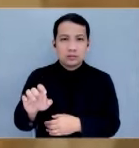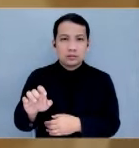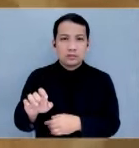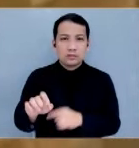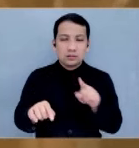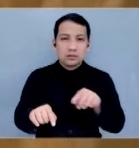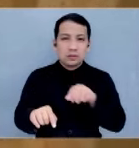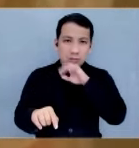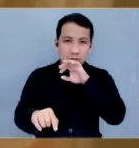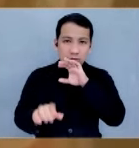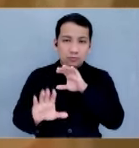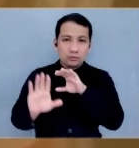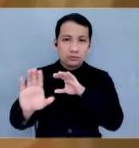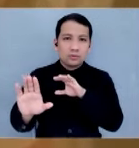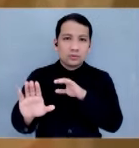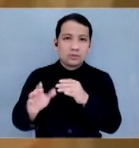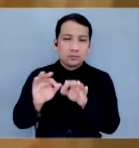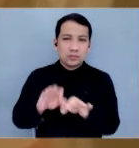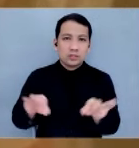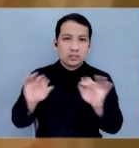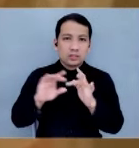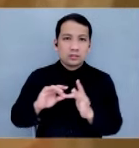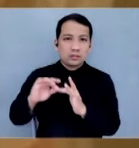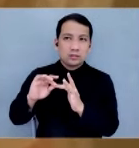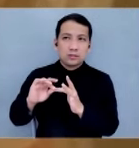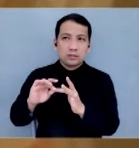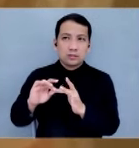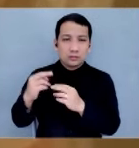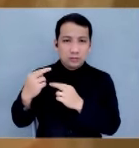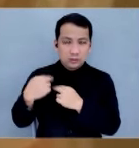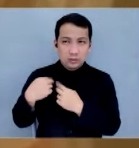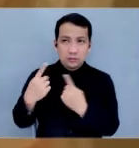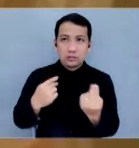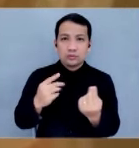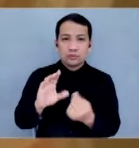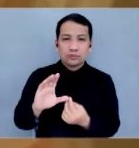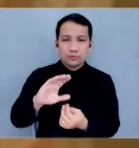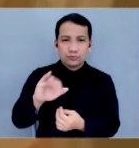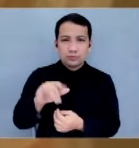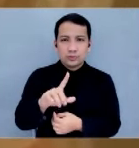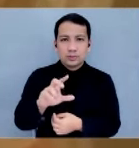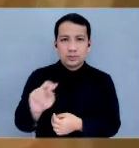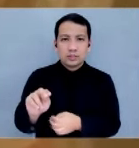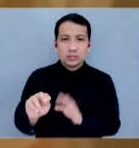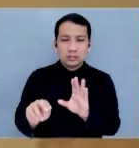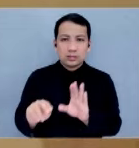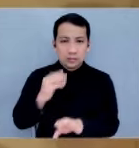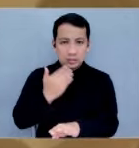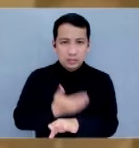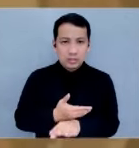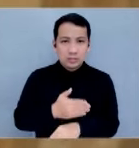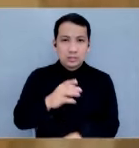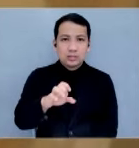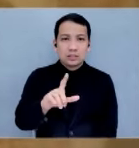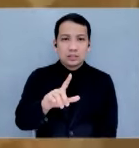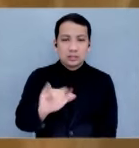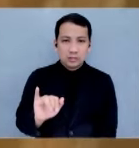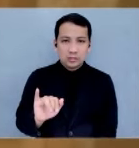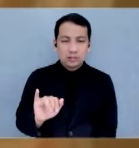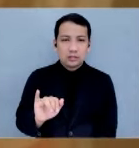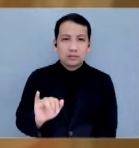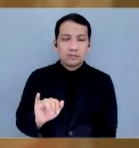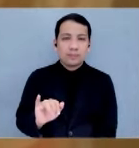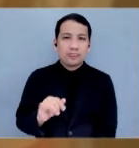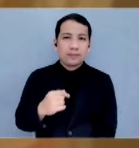ang isa sa mga pinaka-espesyal na papel na ginampanan ni Jacqueline, lalo na sa kanyang anak na si Ellie. Pag-amin ni Jake, hindi